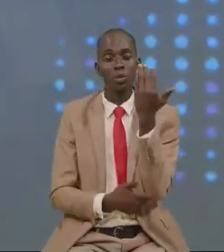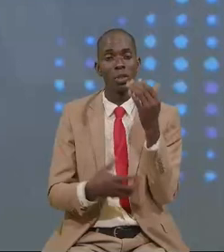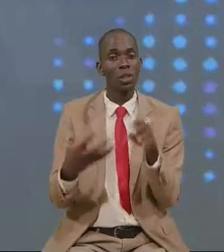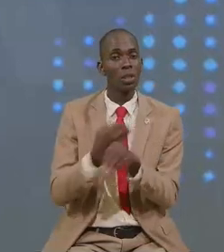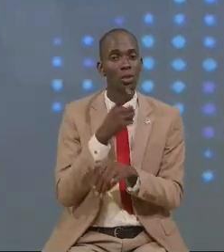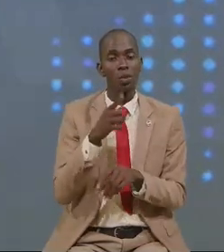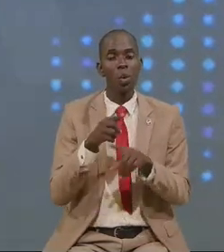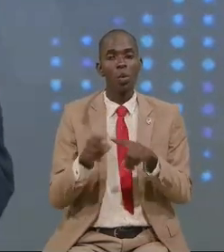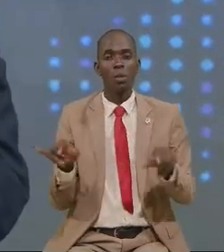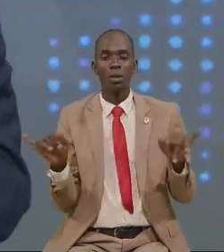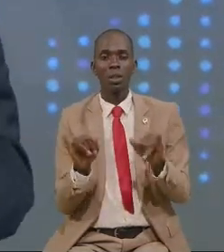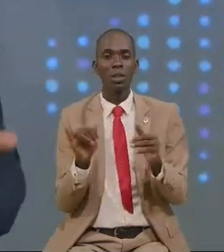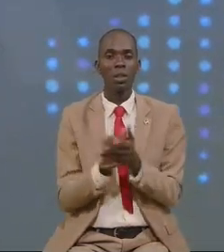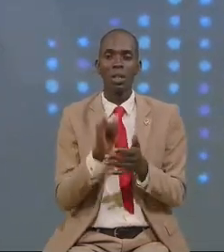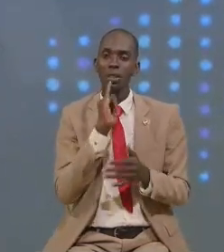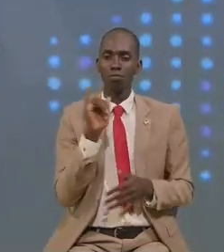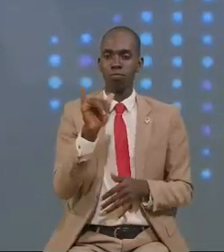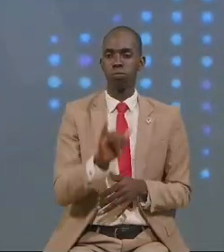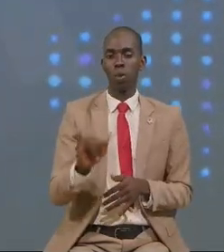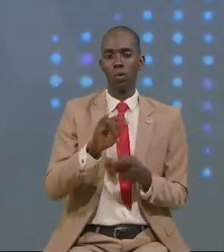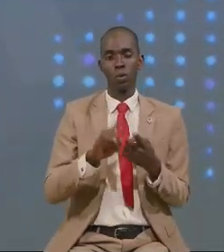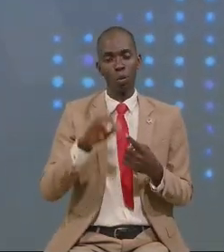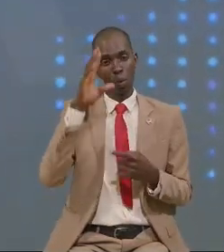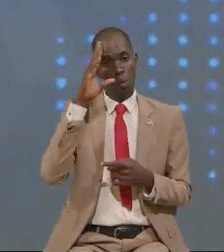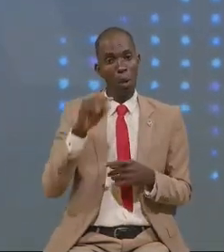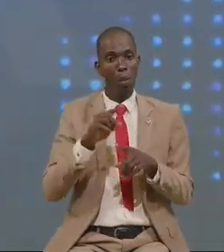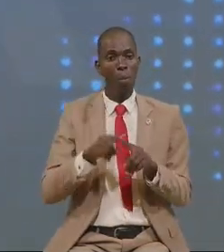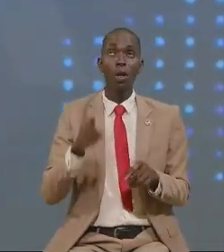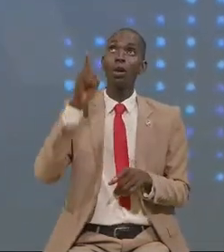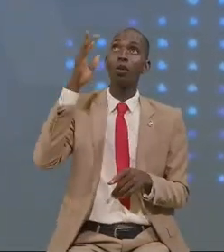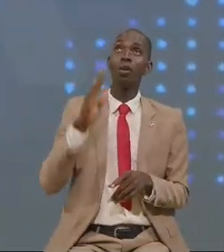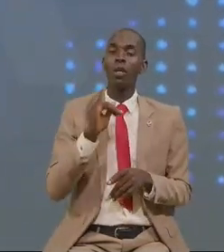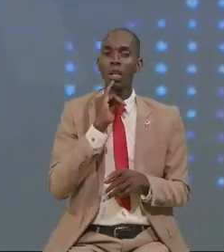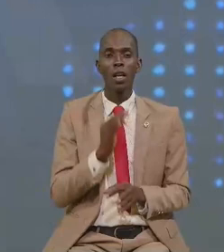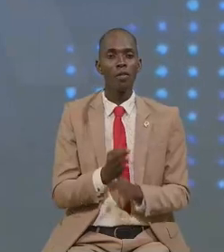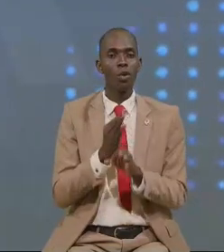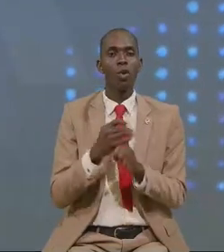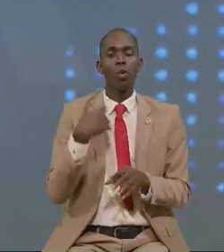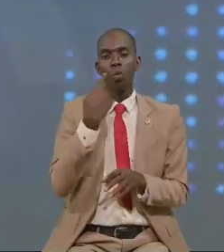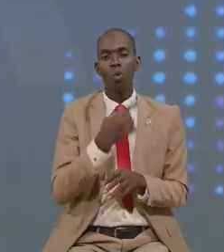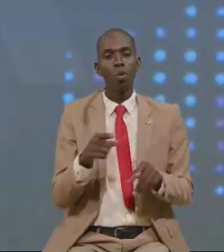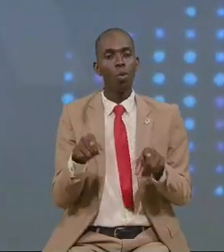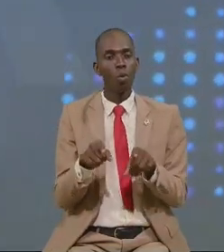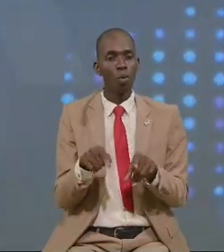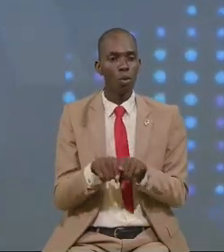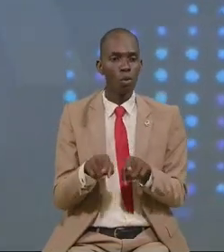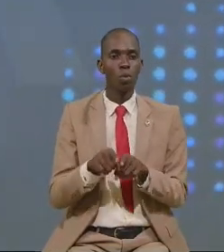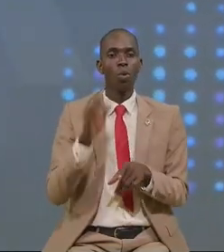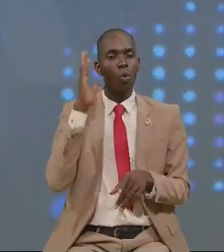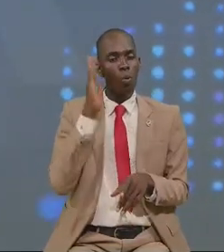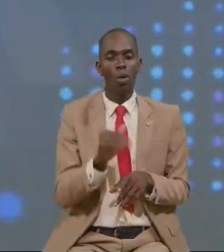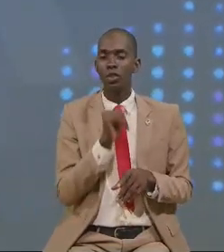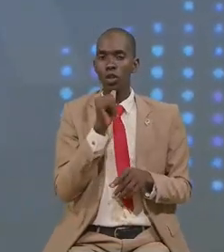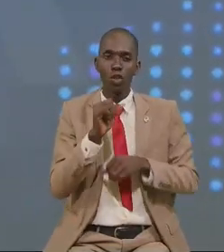n'ait pas été humaine. Mais Dieu est fidèle, qui ne permettra